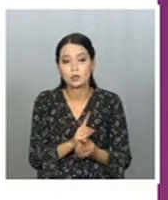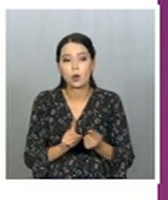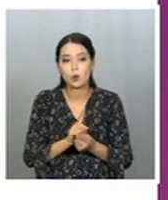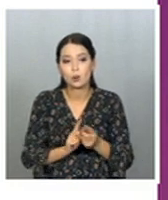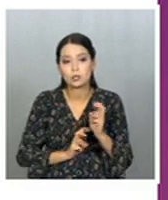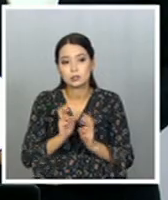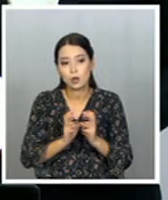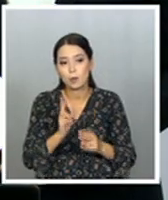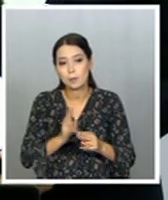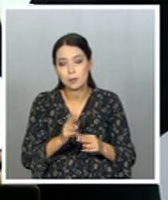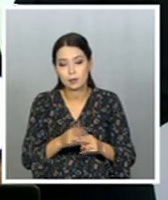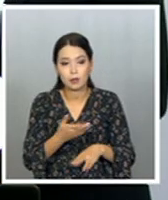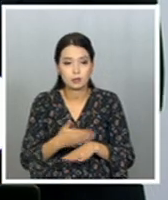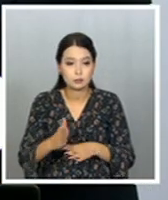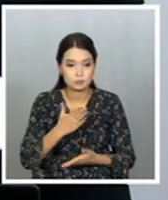болып бөлінеді.